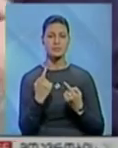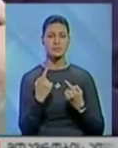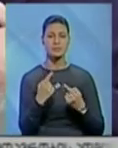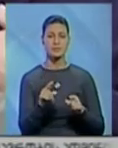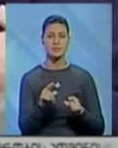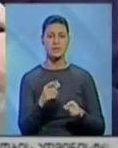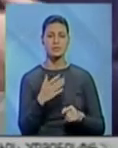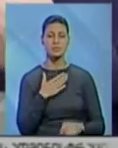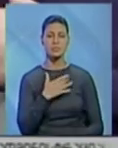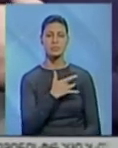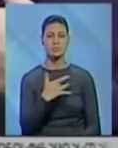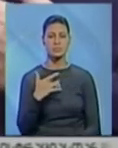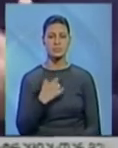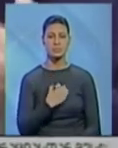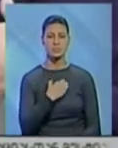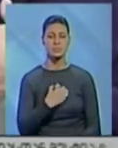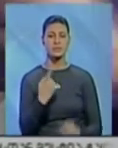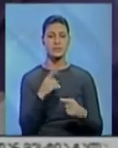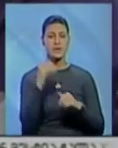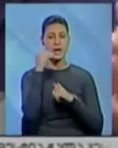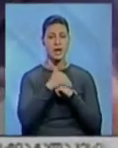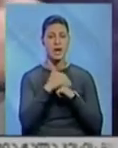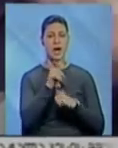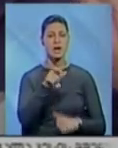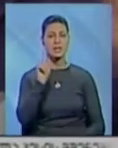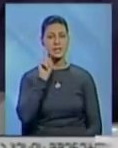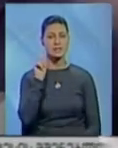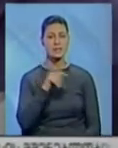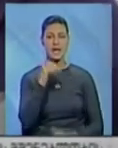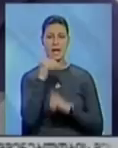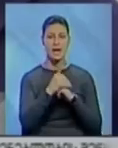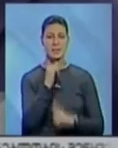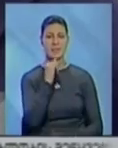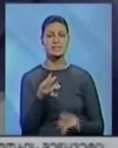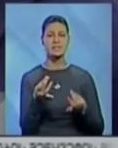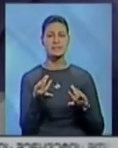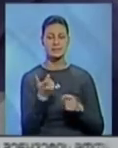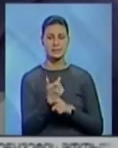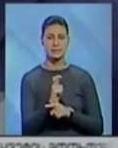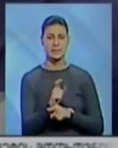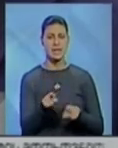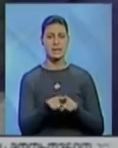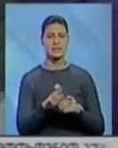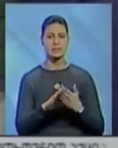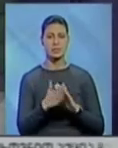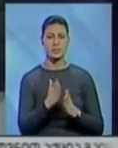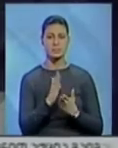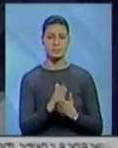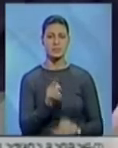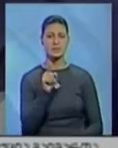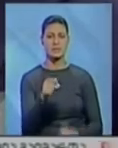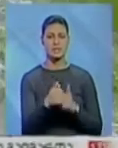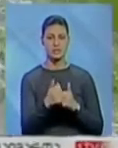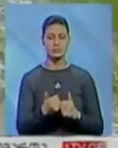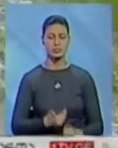ხოლანკული დავალდება აქ ჩემს შვილს და ხამე სხვაგან ვათენებ, მართლა ხალხი იციან, რომ ხამე ვერ ვათენებ, სირიჩი რო არ. ესეთი პირობაში ვარეთ, აი ქო